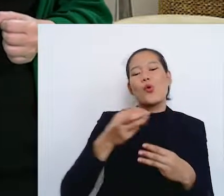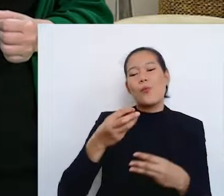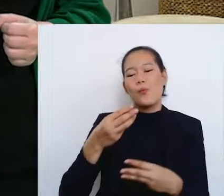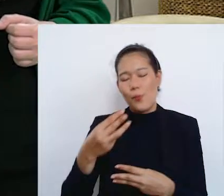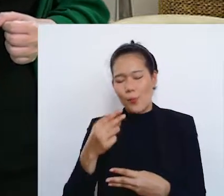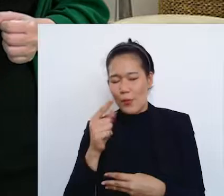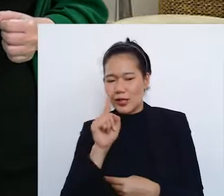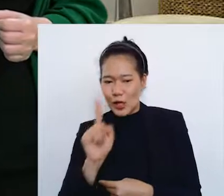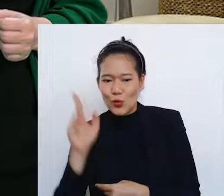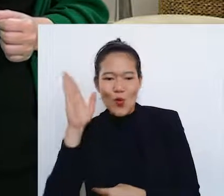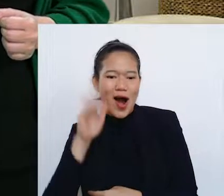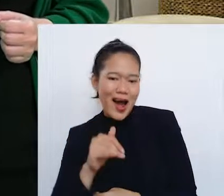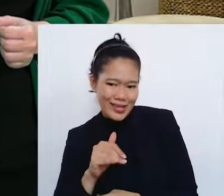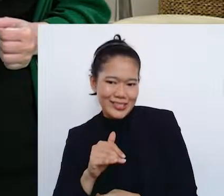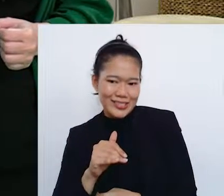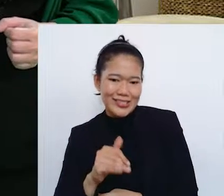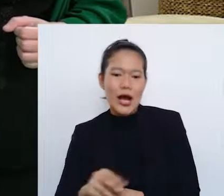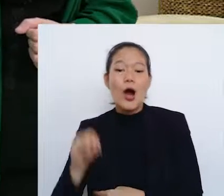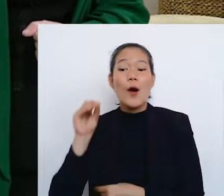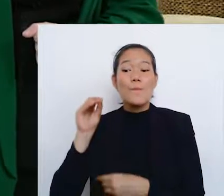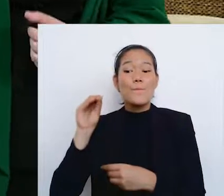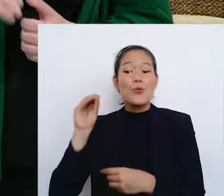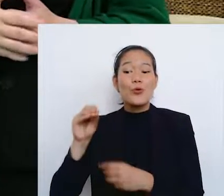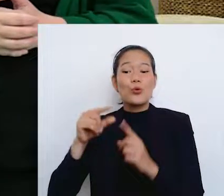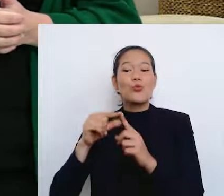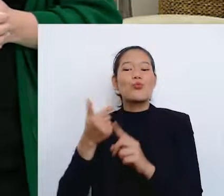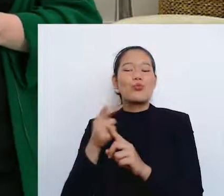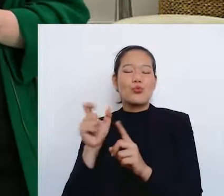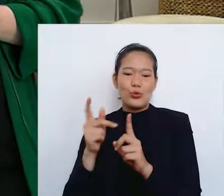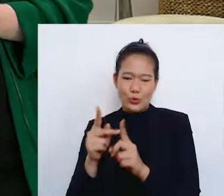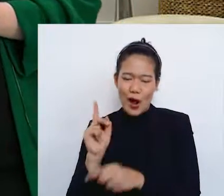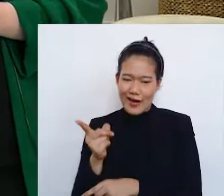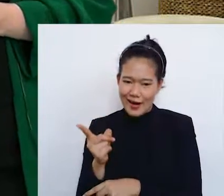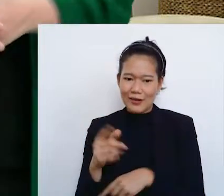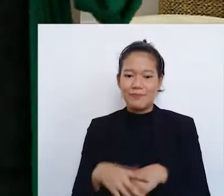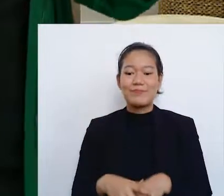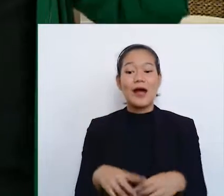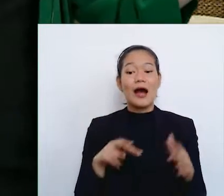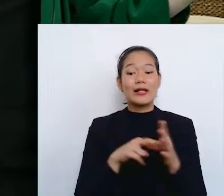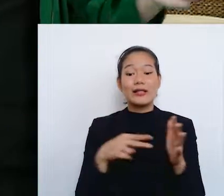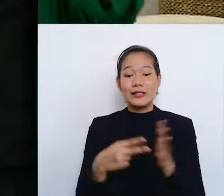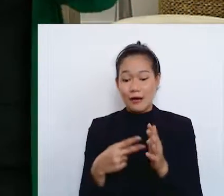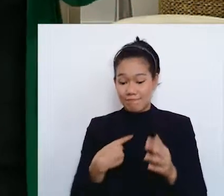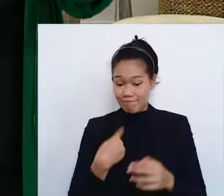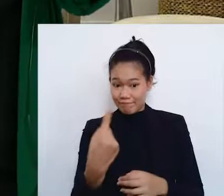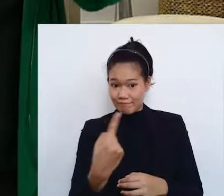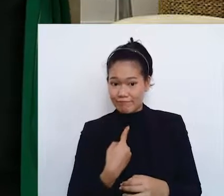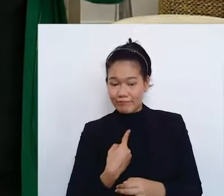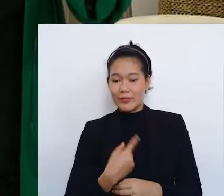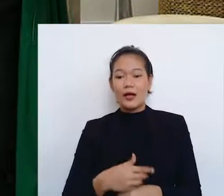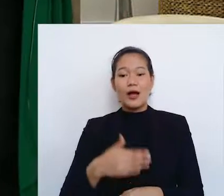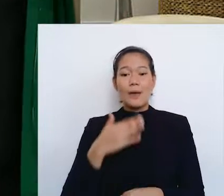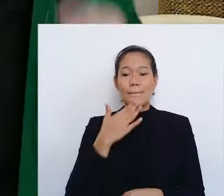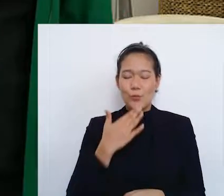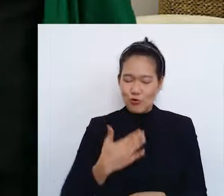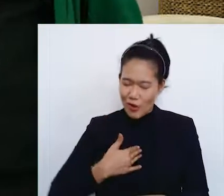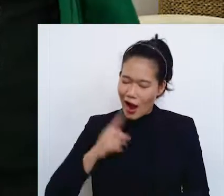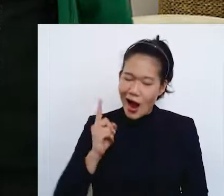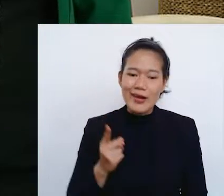gomer setiap hari dan ada burung puyuh di sana, saudara. Artinya, saudara dan saya